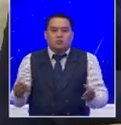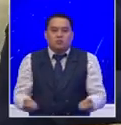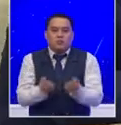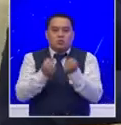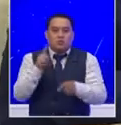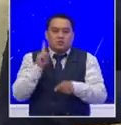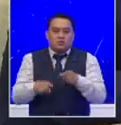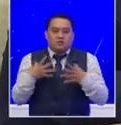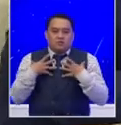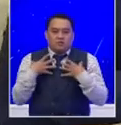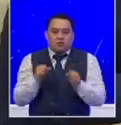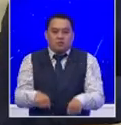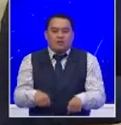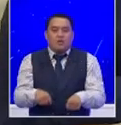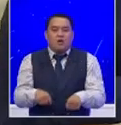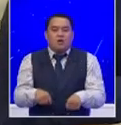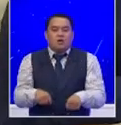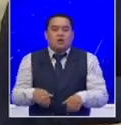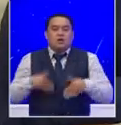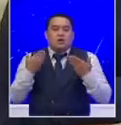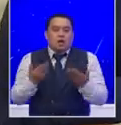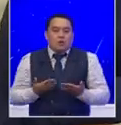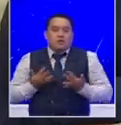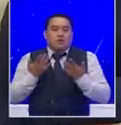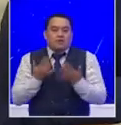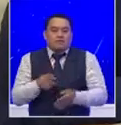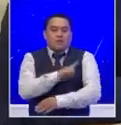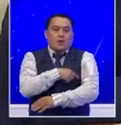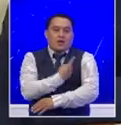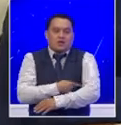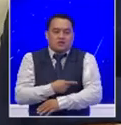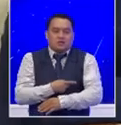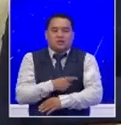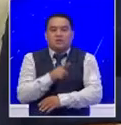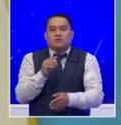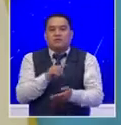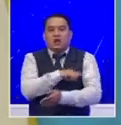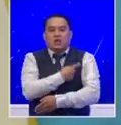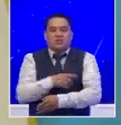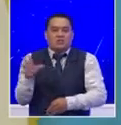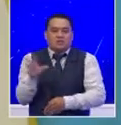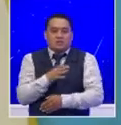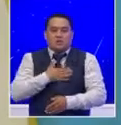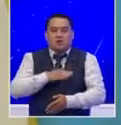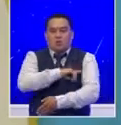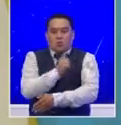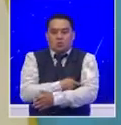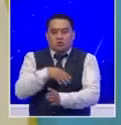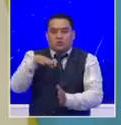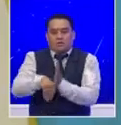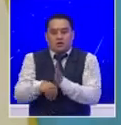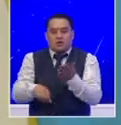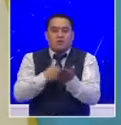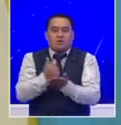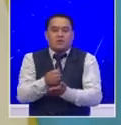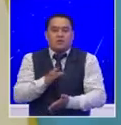его быстрому исцелению. Прошу придерживаться рекомендаций и требований Министерства здравоохранения и санитарных врачей. Все наши усилия направлены на сохранение